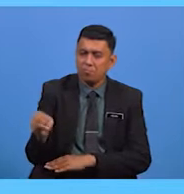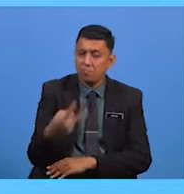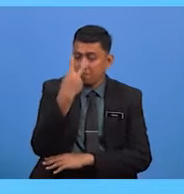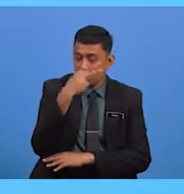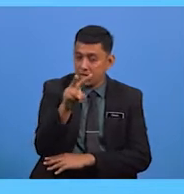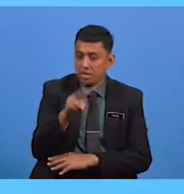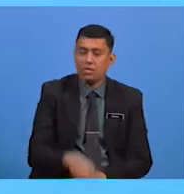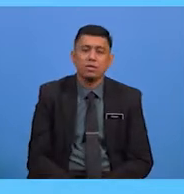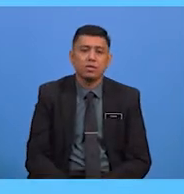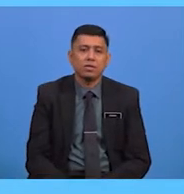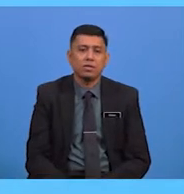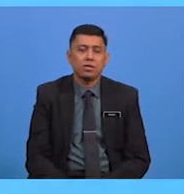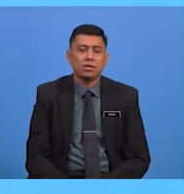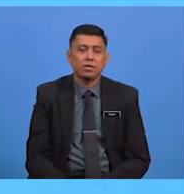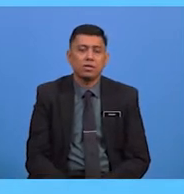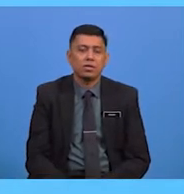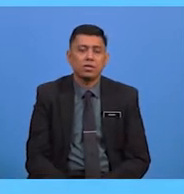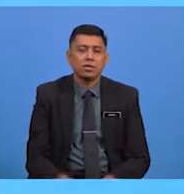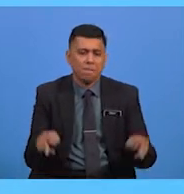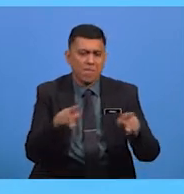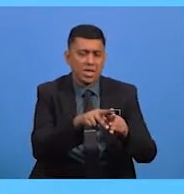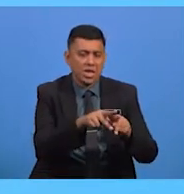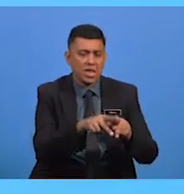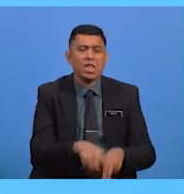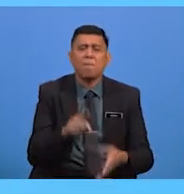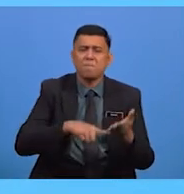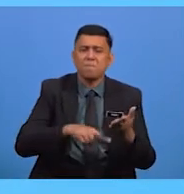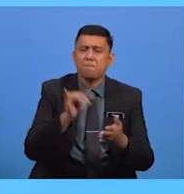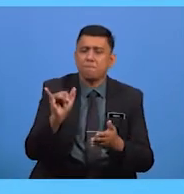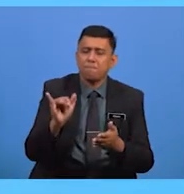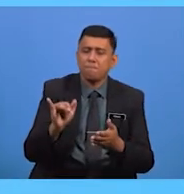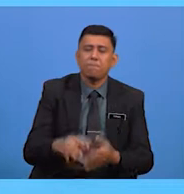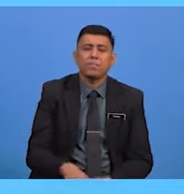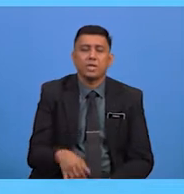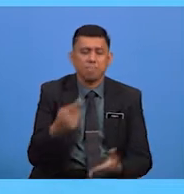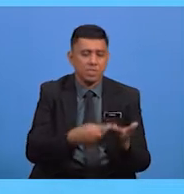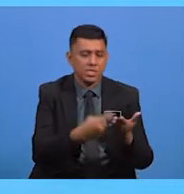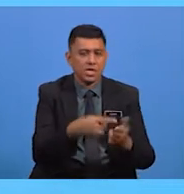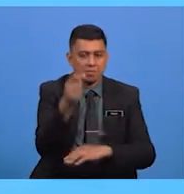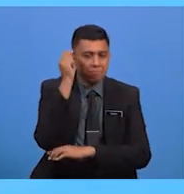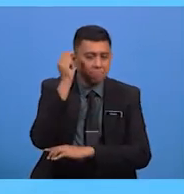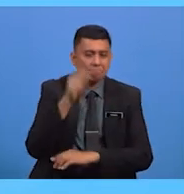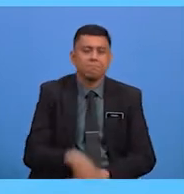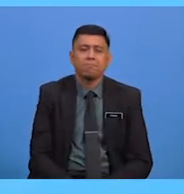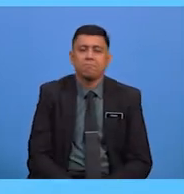murid-murid perhatikan padanan penyataan di antara algoritma dan sudokod yang kita telah bincangkan.